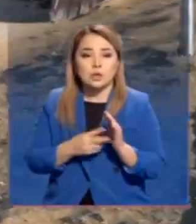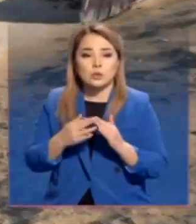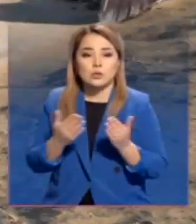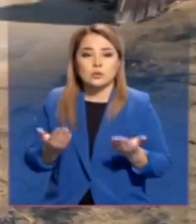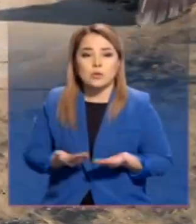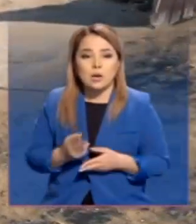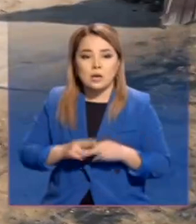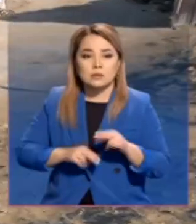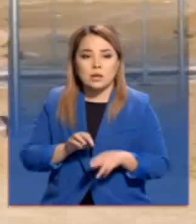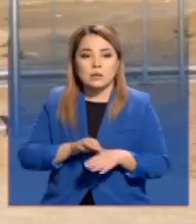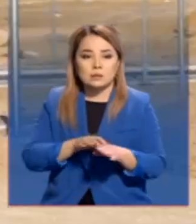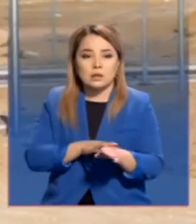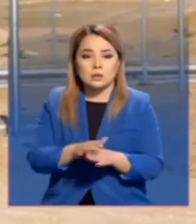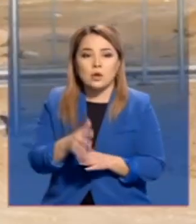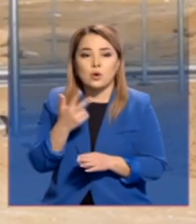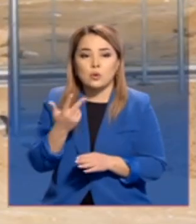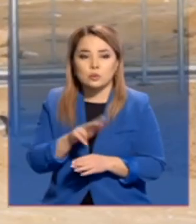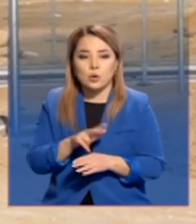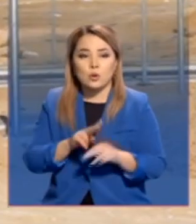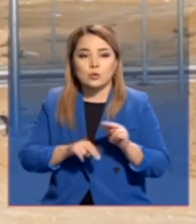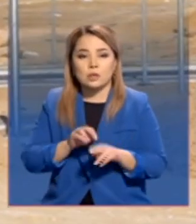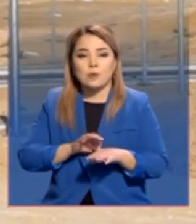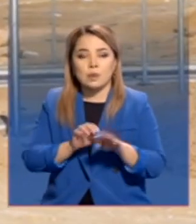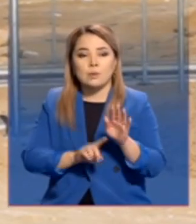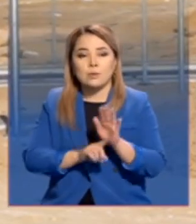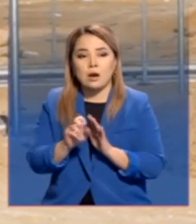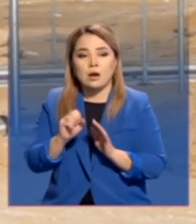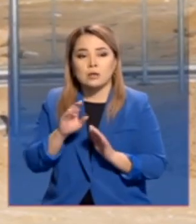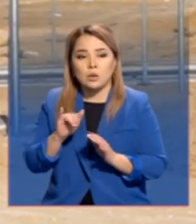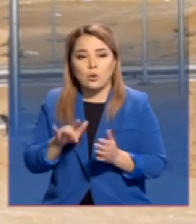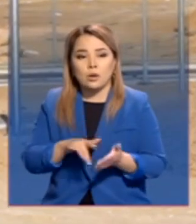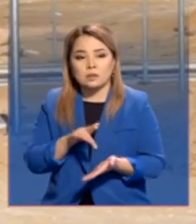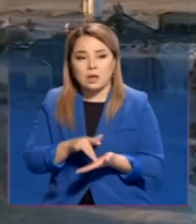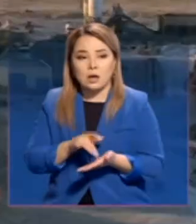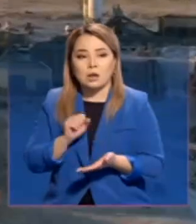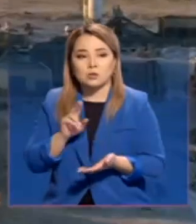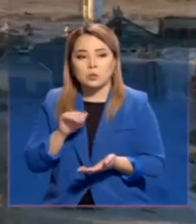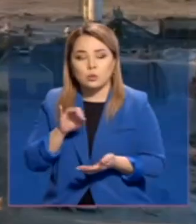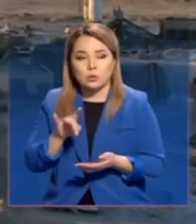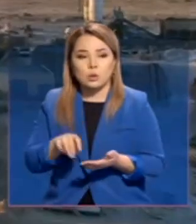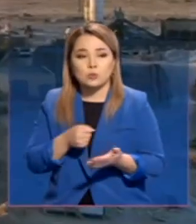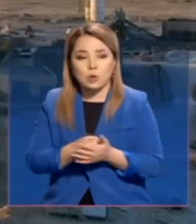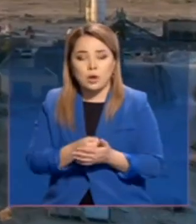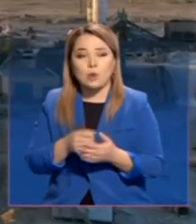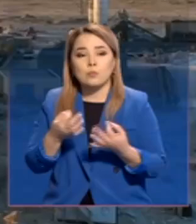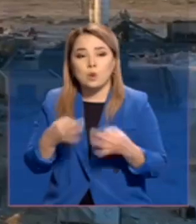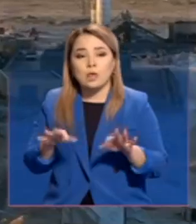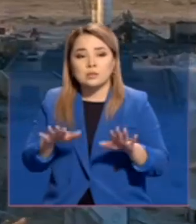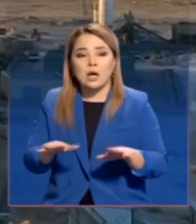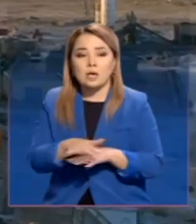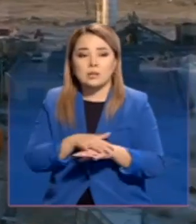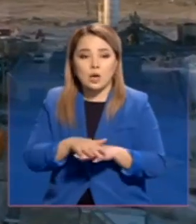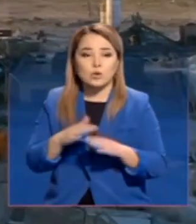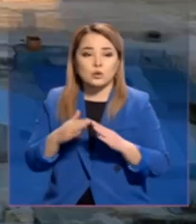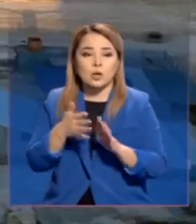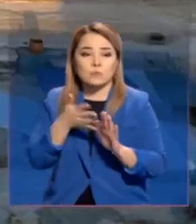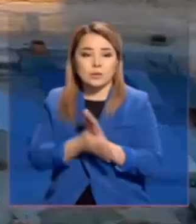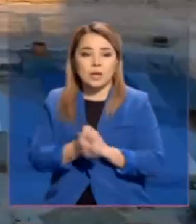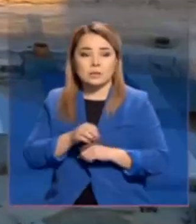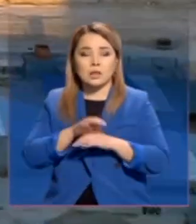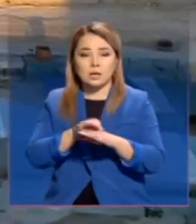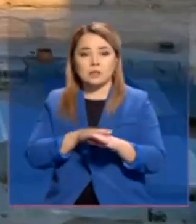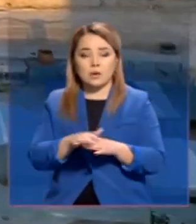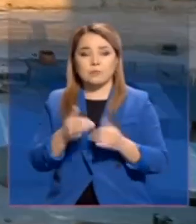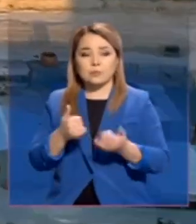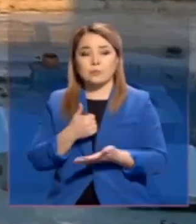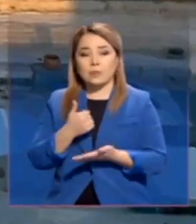аудан салынады. Қазір үшеуінің құрылысы басталды. Ақтау қаласынан Ақшұқыр ауылына дейінгі бос аумақты түгелдей игеру жоспарда. Ол